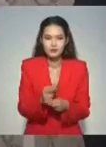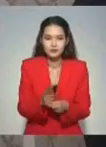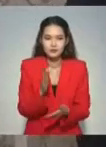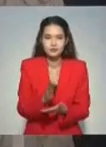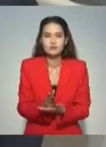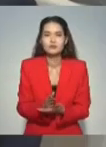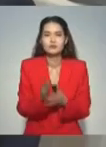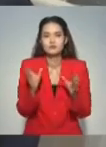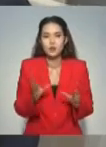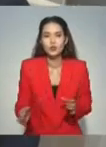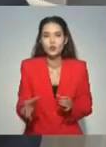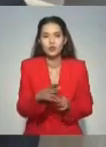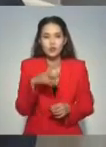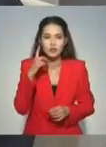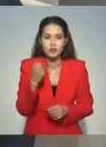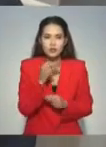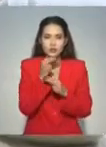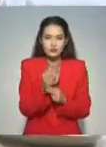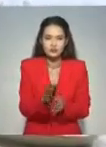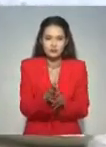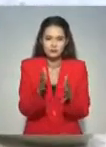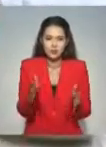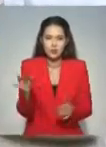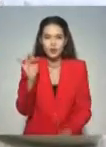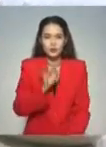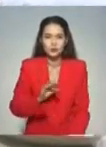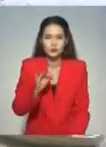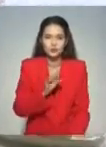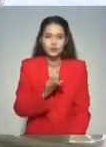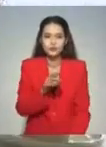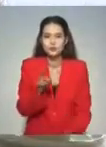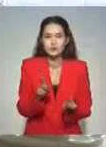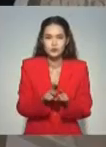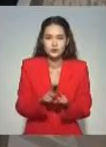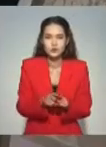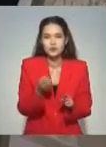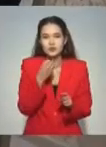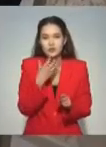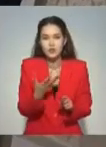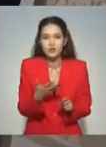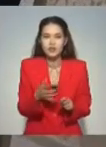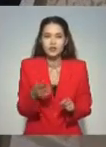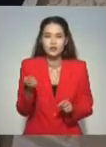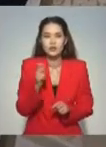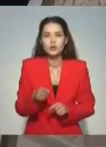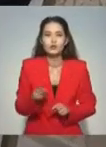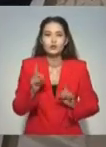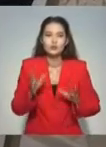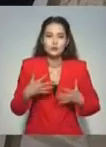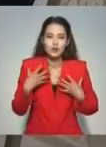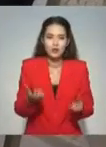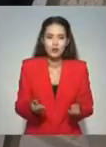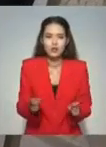такого возраста. Вам выражаю мою благодарность. Сізге денсаулық, мықты денсаулық тілеймін. Әрқашанда аман болыңыз,